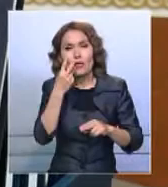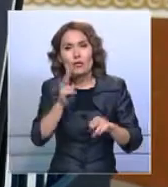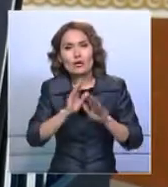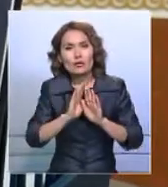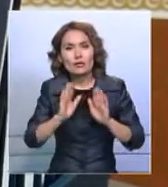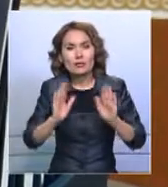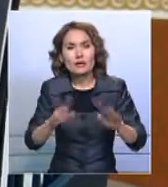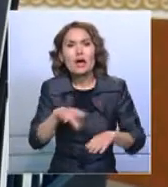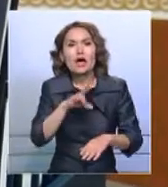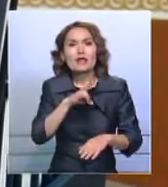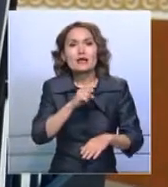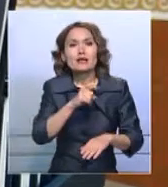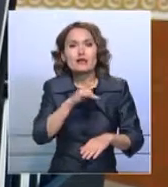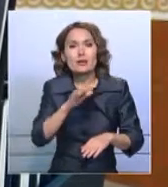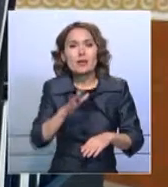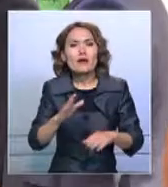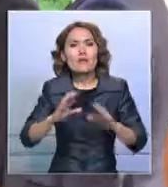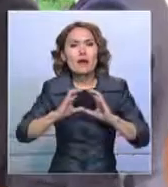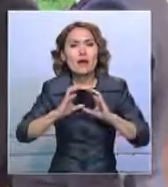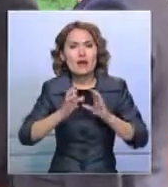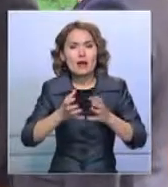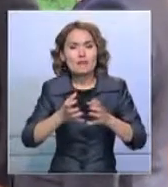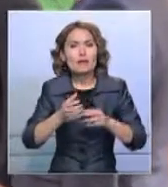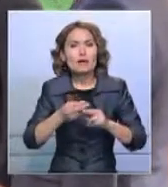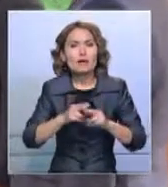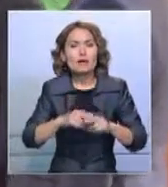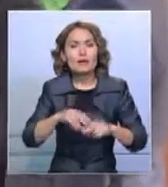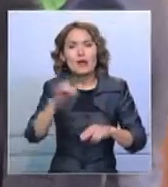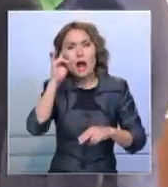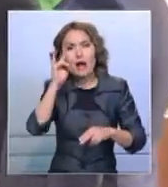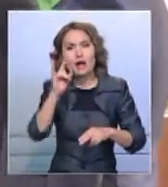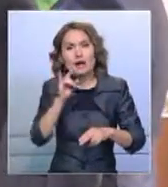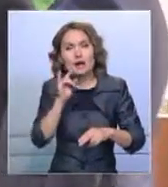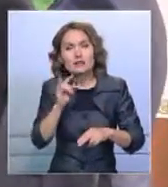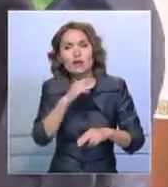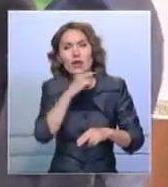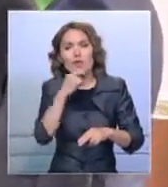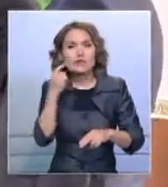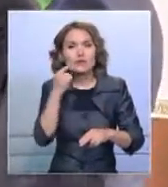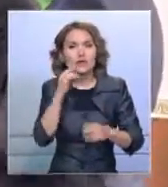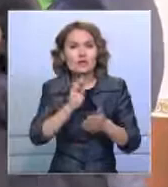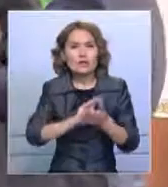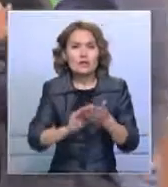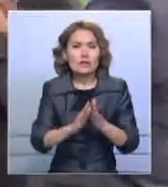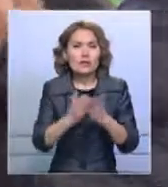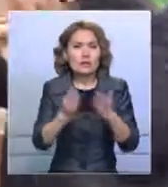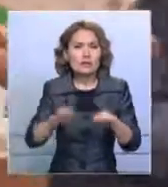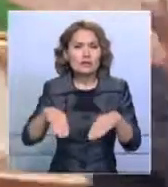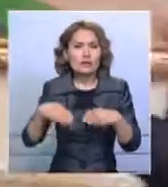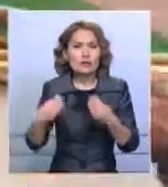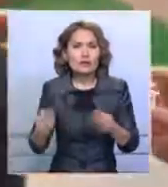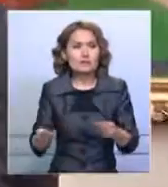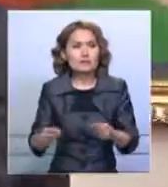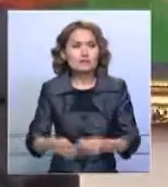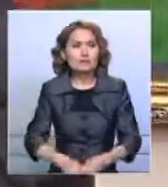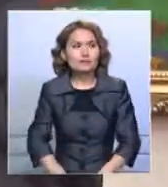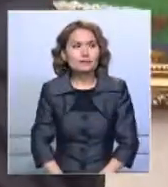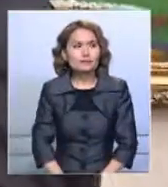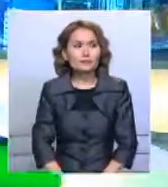Ыдырысов елбасы Нұрсұлтан Назарбаевтың әлемдік бірнеше тілде басылған еңбектерін кітапханаға тарту етті.